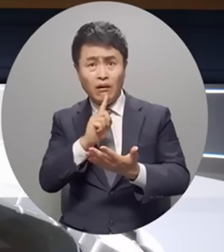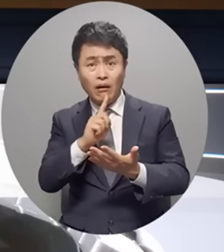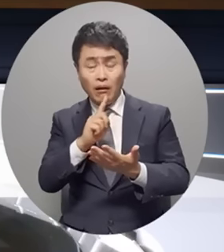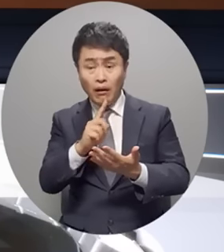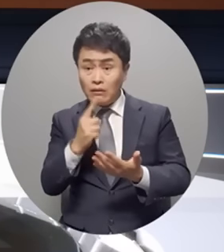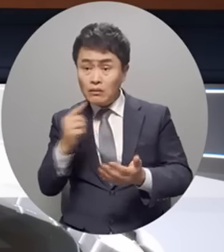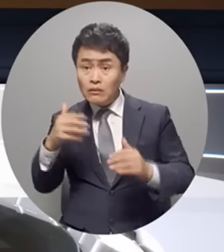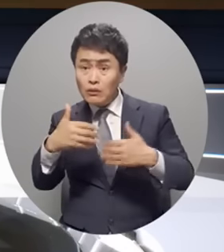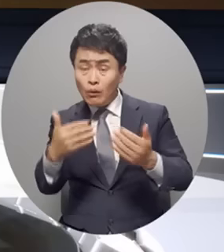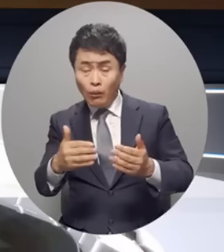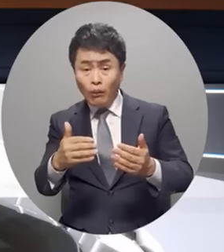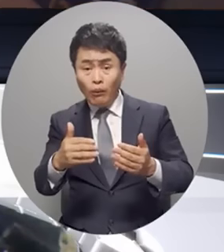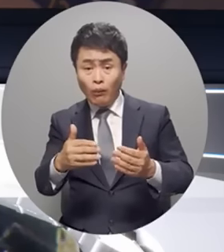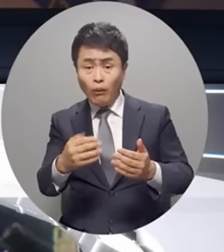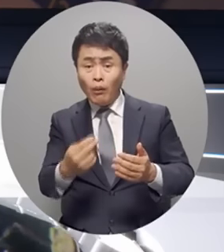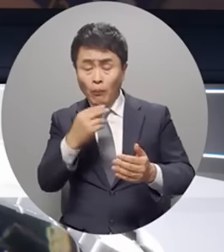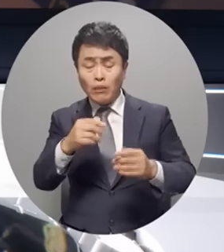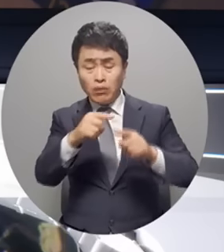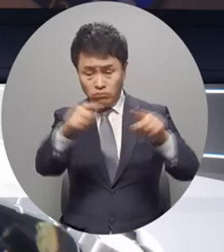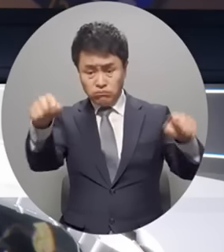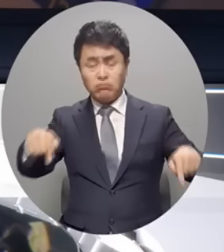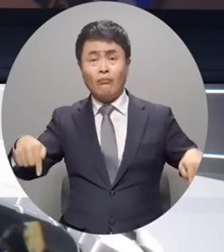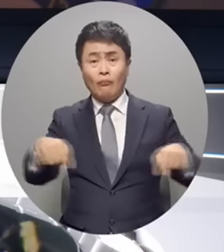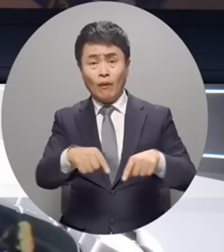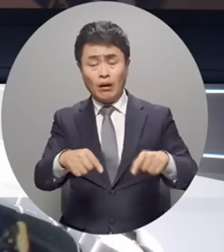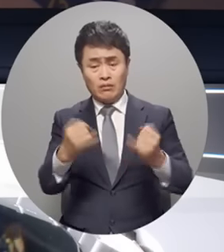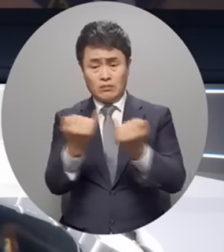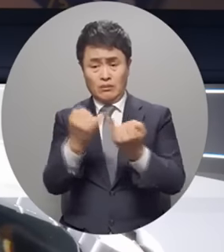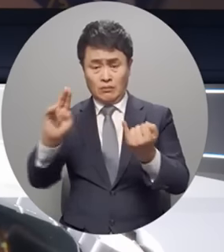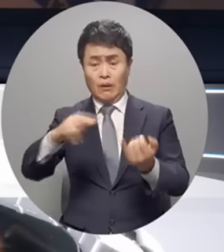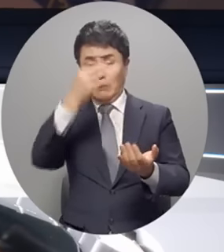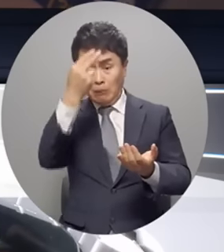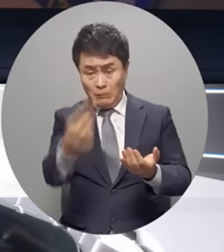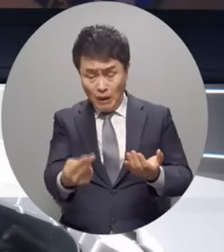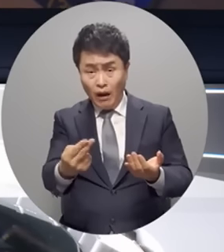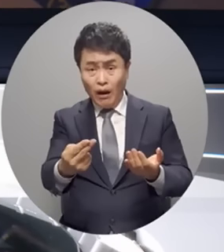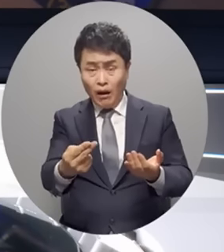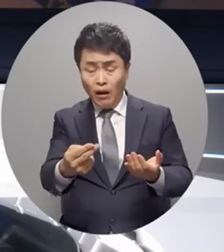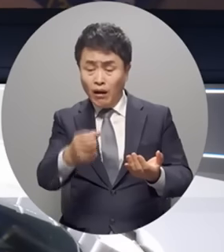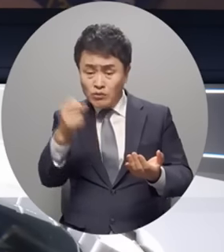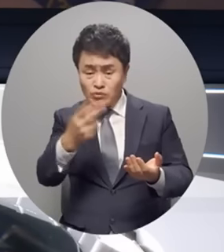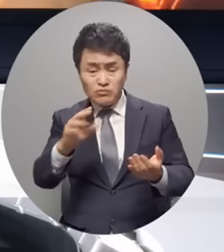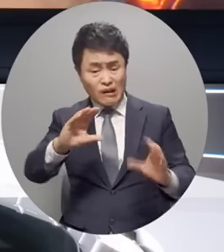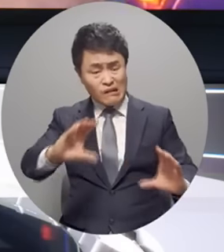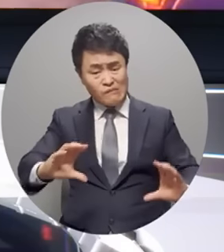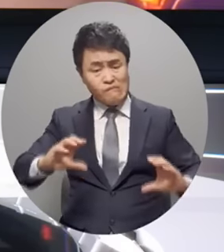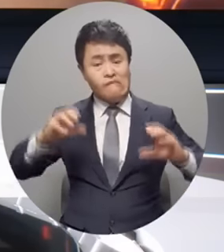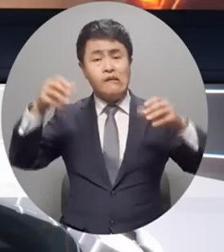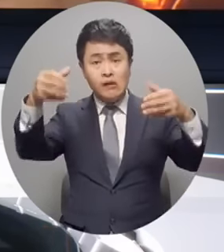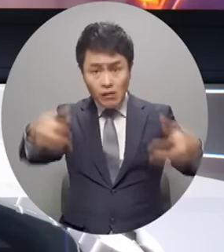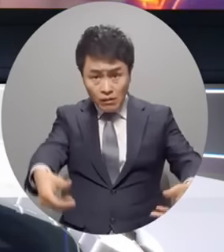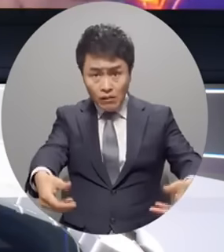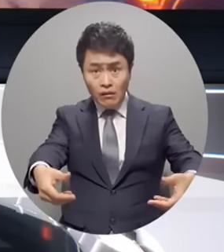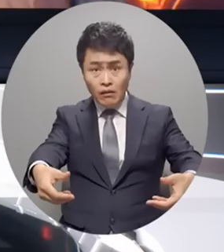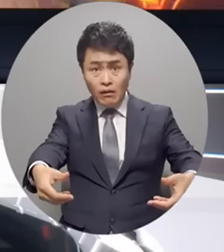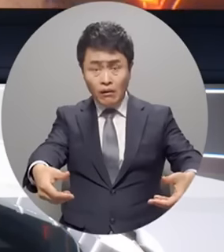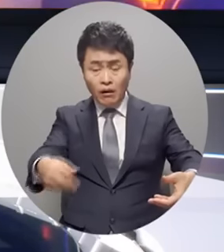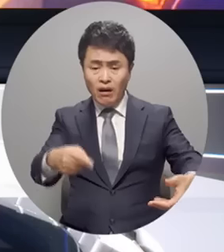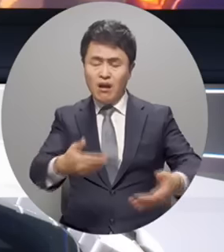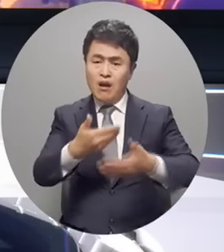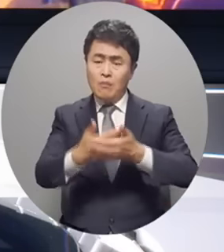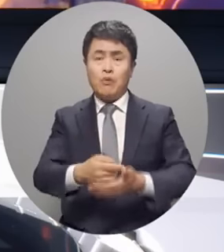따르면 매트는 정상적으로 설치됐고 여성 한 명이 뛰어내리자 순식간에 매트가 뒤집혔다고 했는데요.